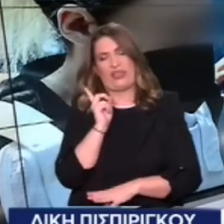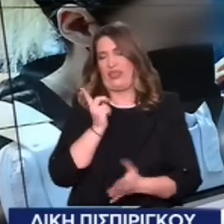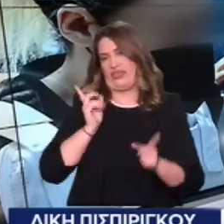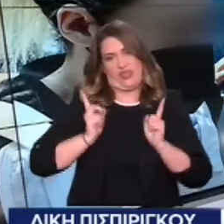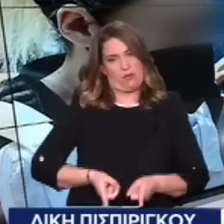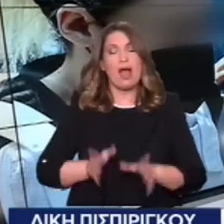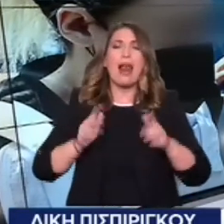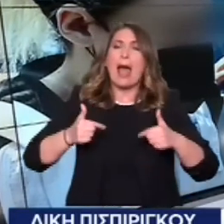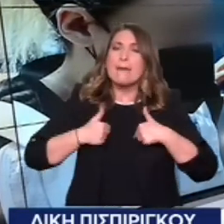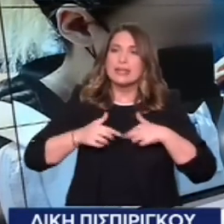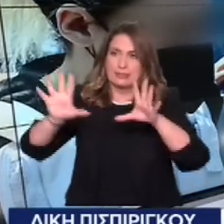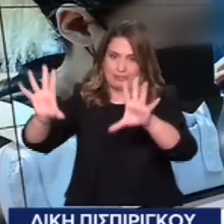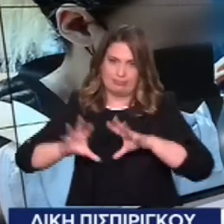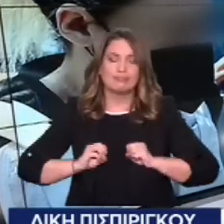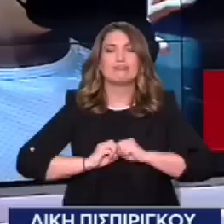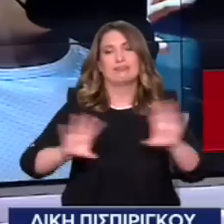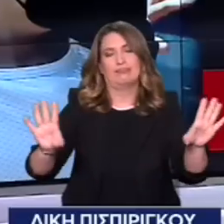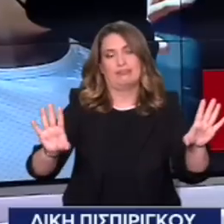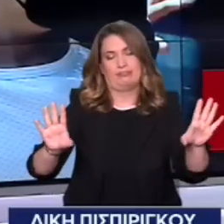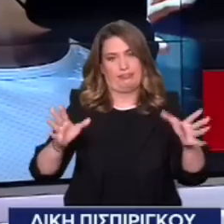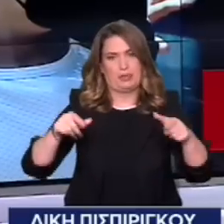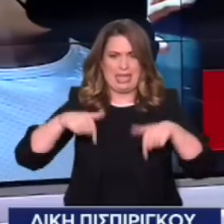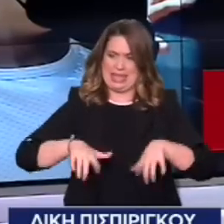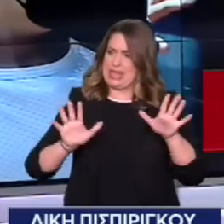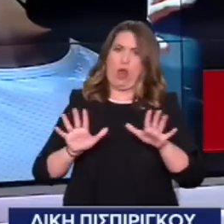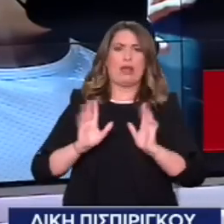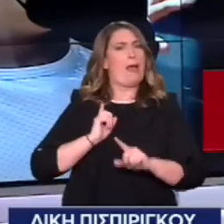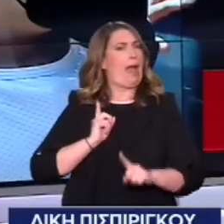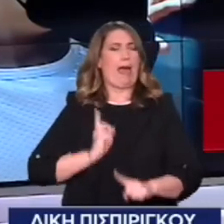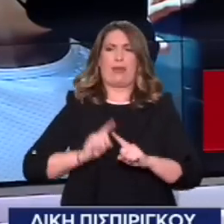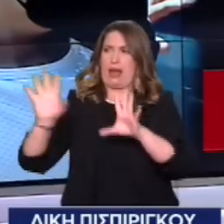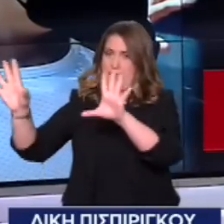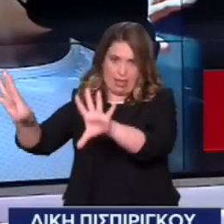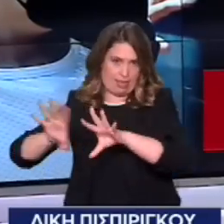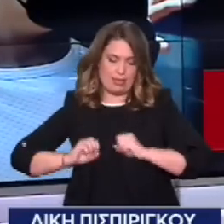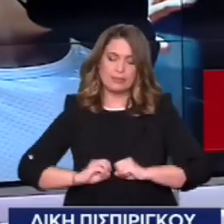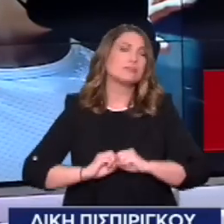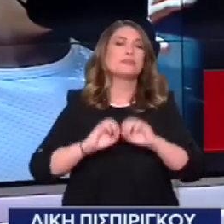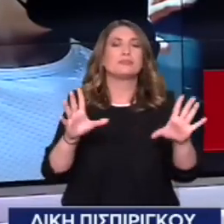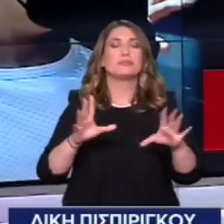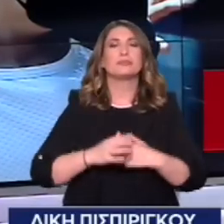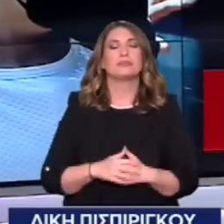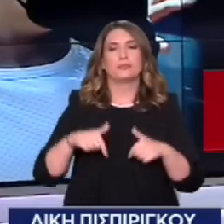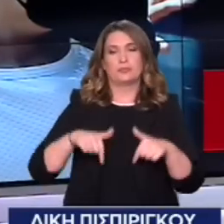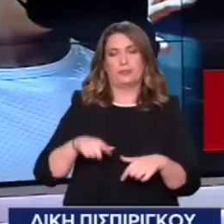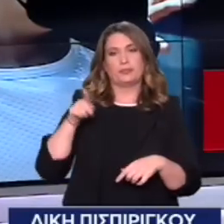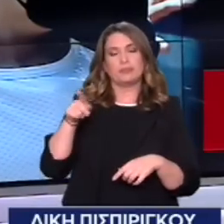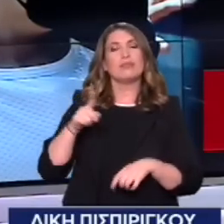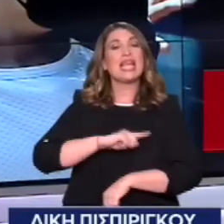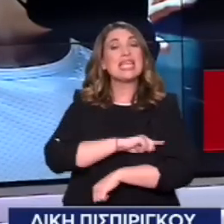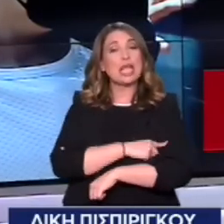μεταδώσουμε. Σήμερα λοιπόν κατέθεσε η γιατρός του τμήματος επηγών των περιστατικών του